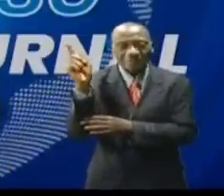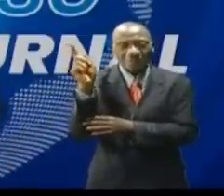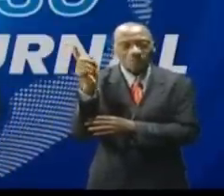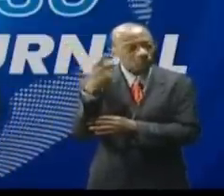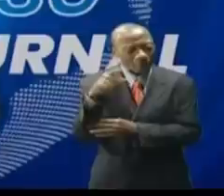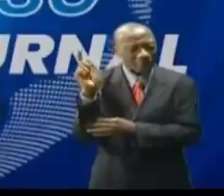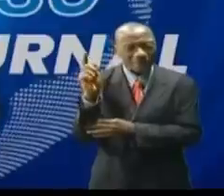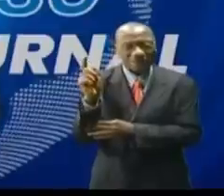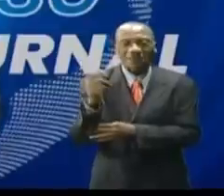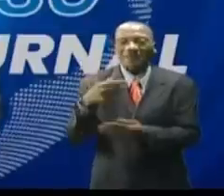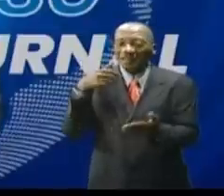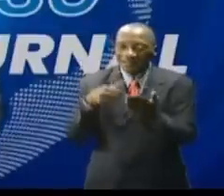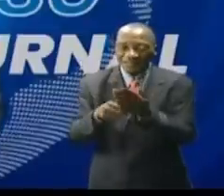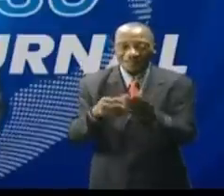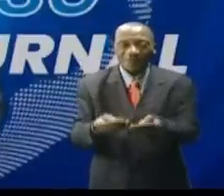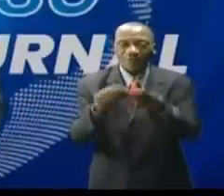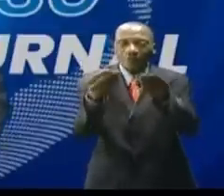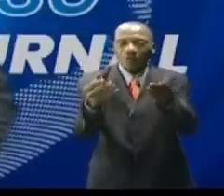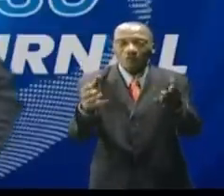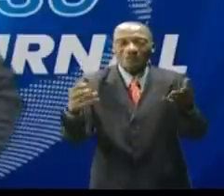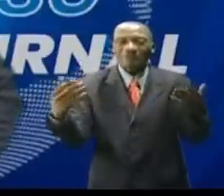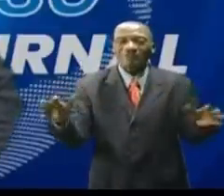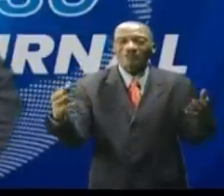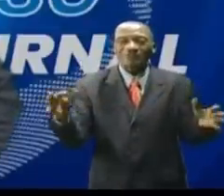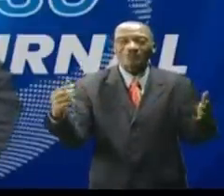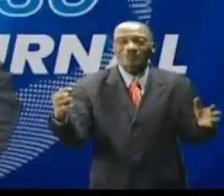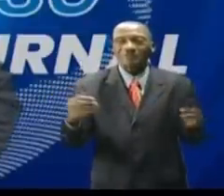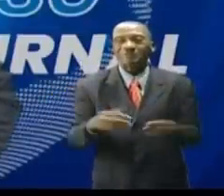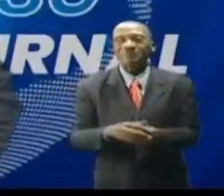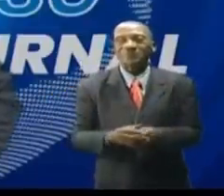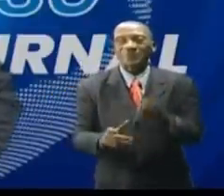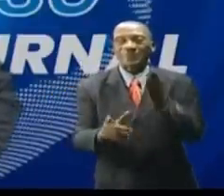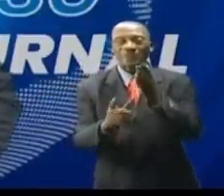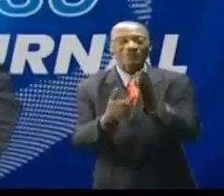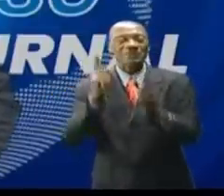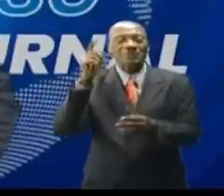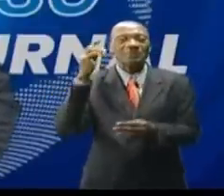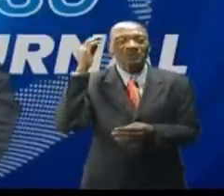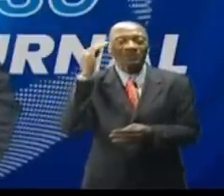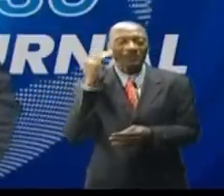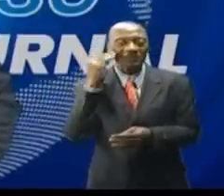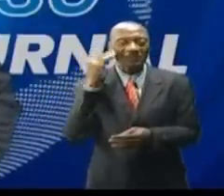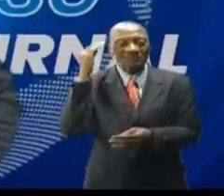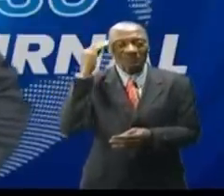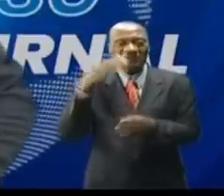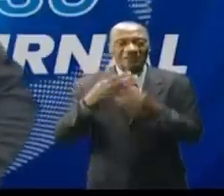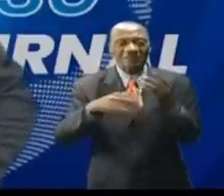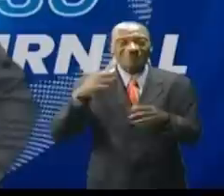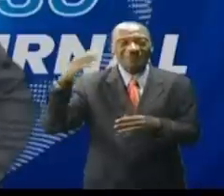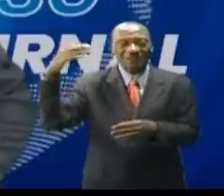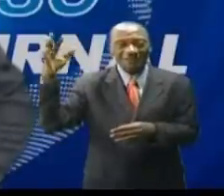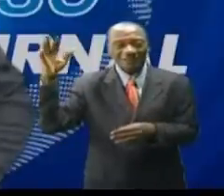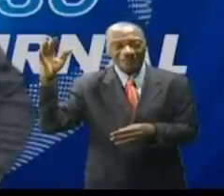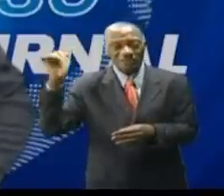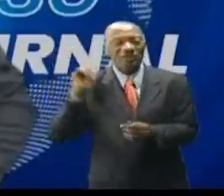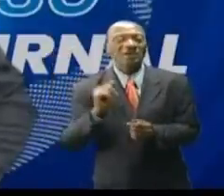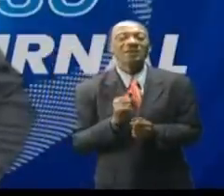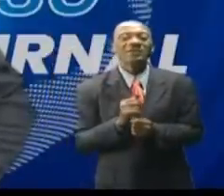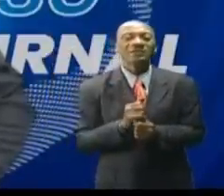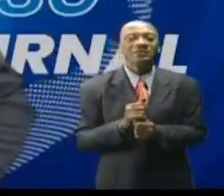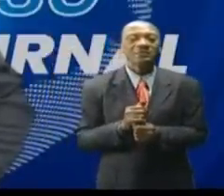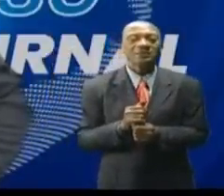notification de cette décision. Ainsi, le vice-premier ministre, ministre des Affaires étrangères, Christophe